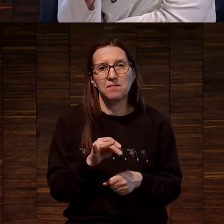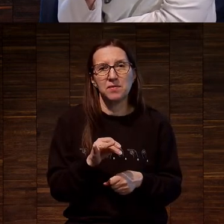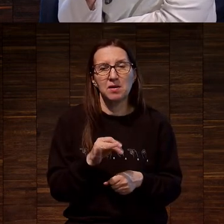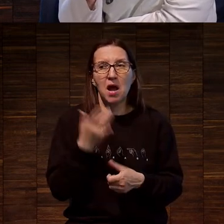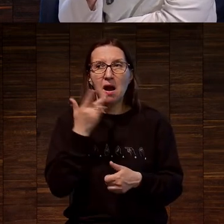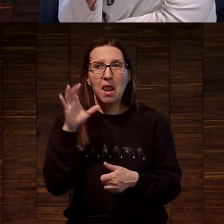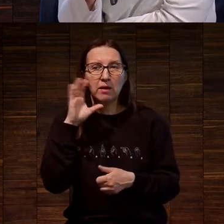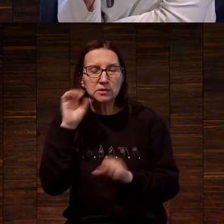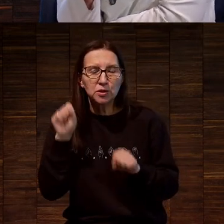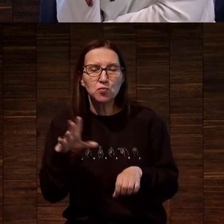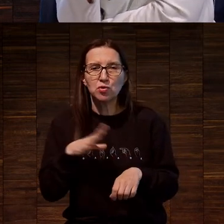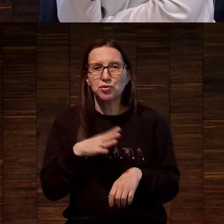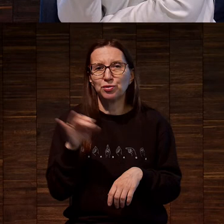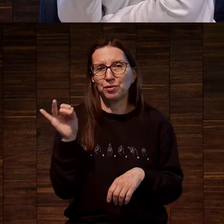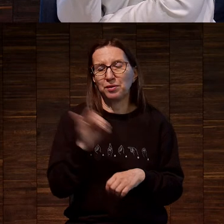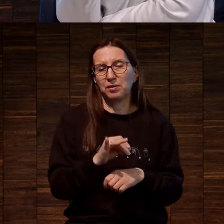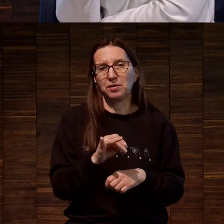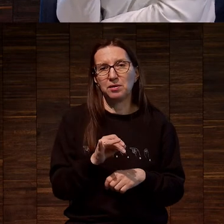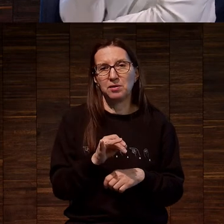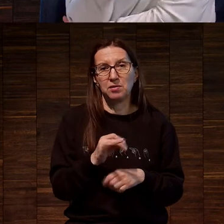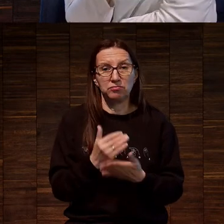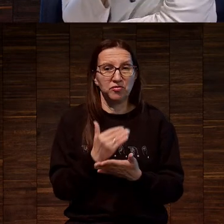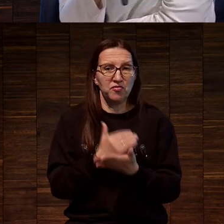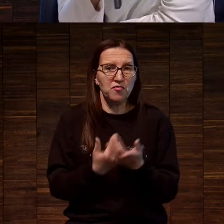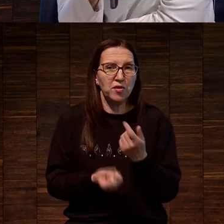программ. Лекций. И таким образом